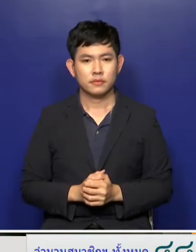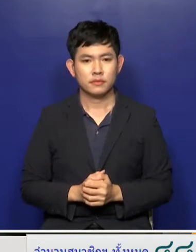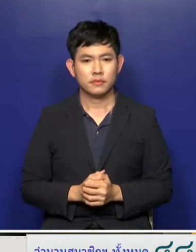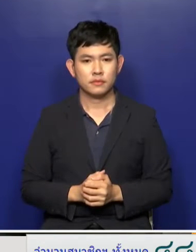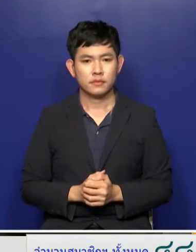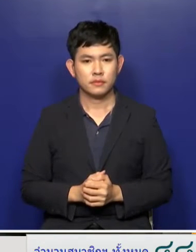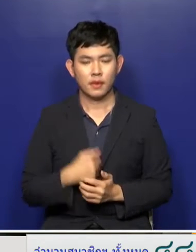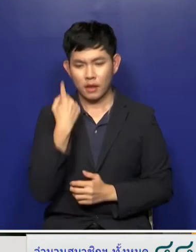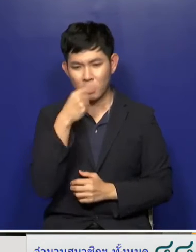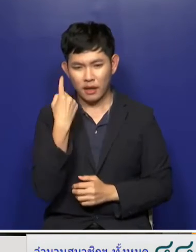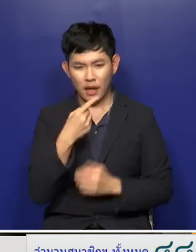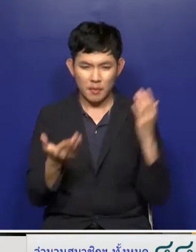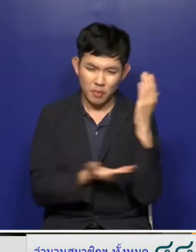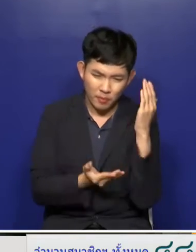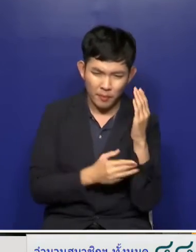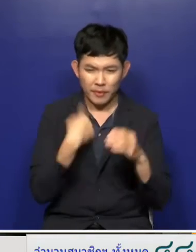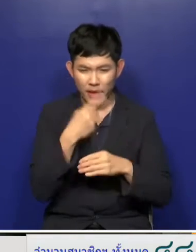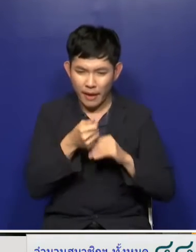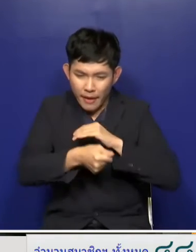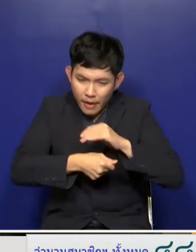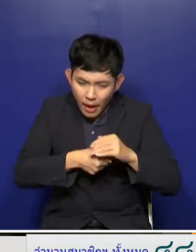ครไปทำลายป่าไม้ ใครไปบุกลป่าไม้